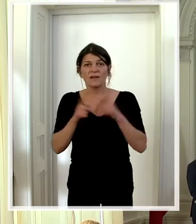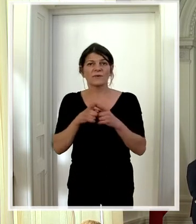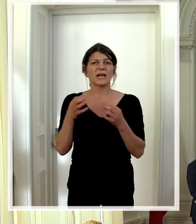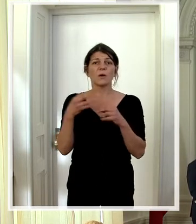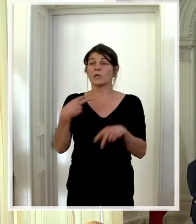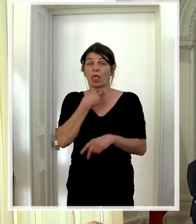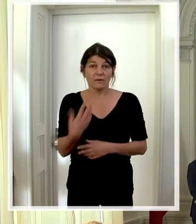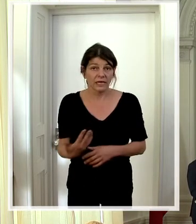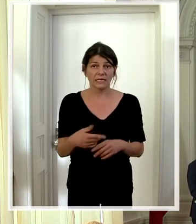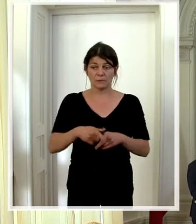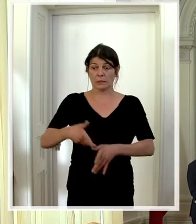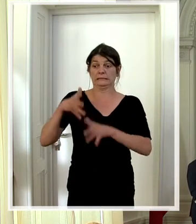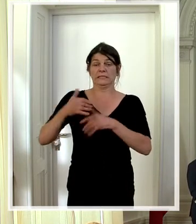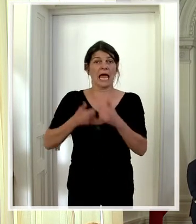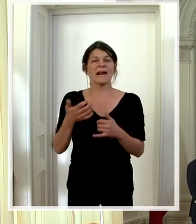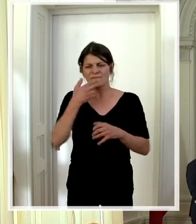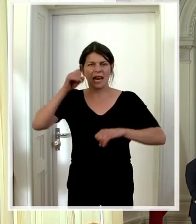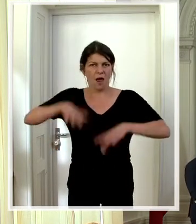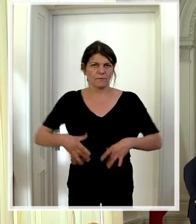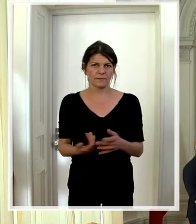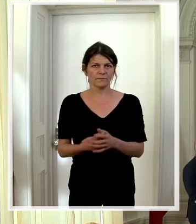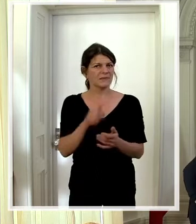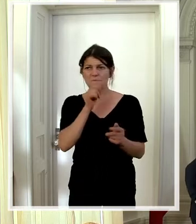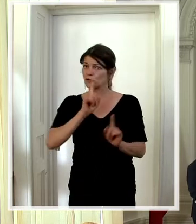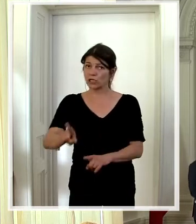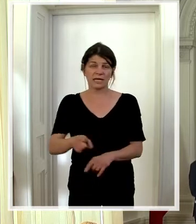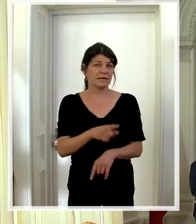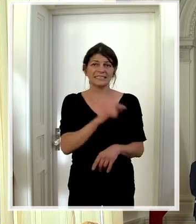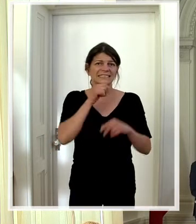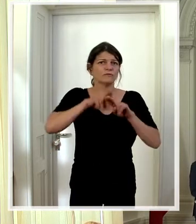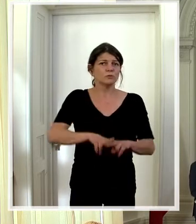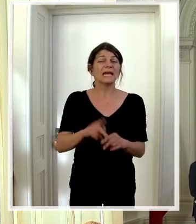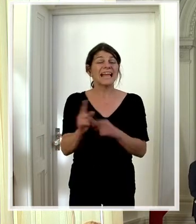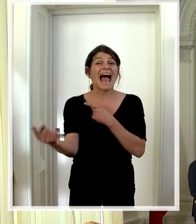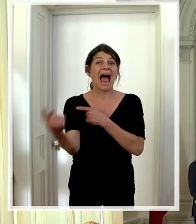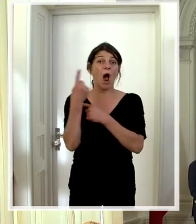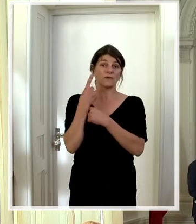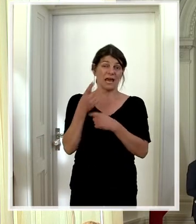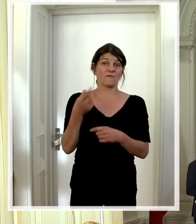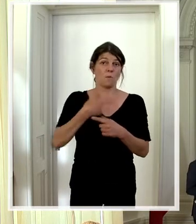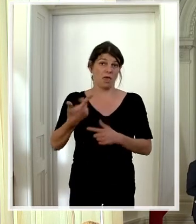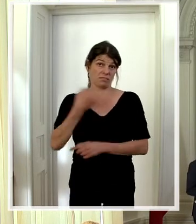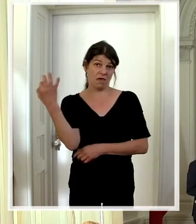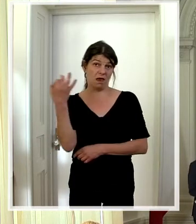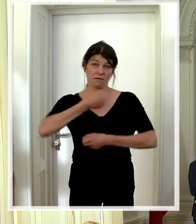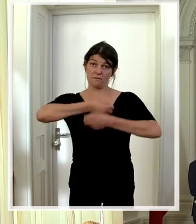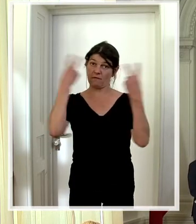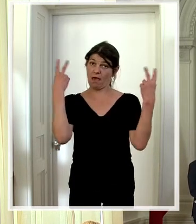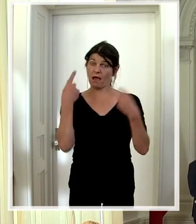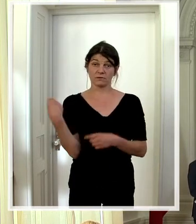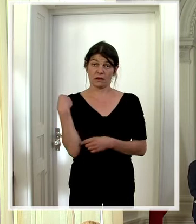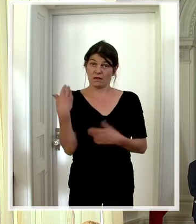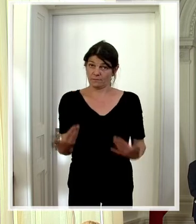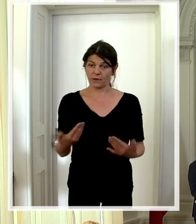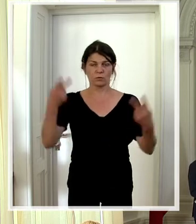den letzten Jahrzehnten hatten, durchbrechen. Also das ist kein Versprechen, sondern das ist ein Auftrag vom Landtag, der ganz klar erteilt worden